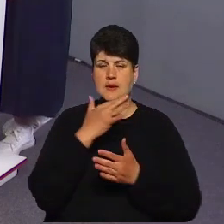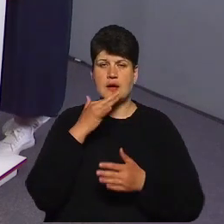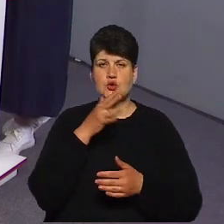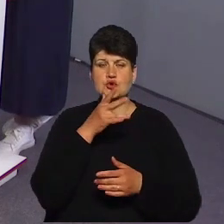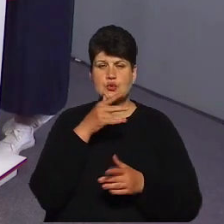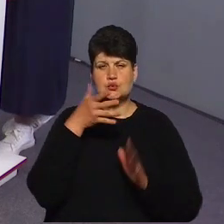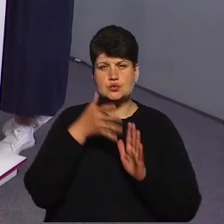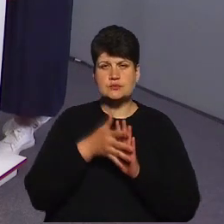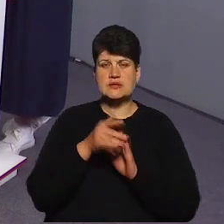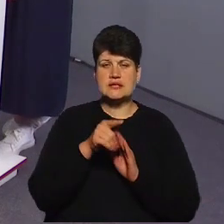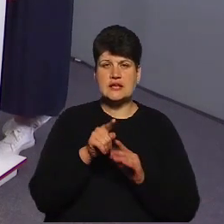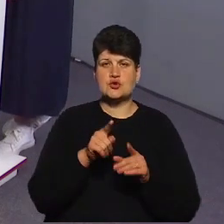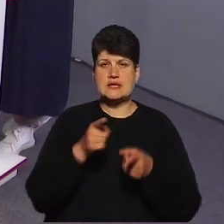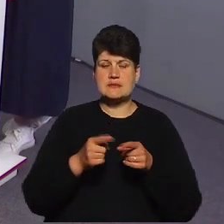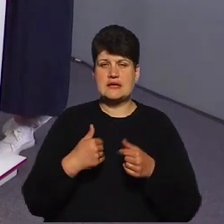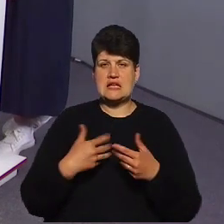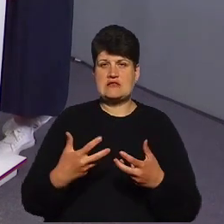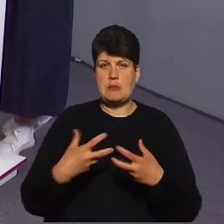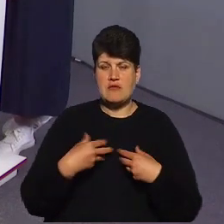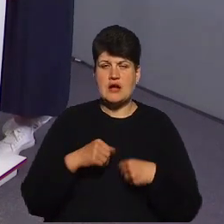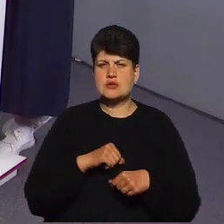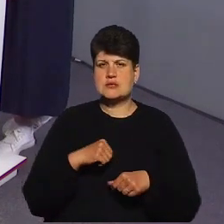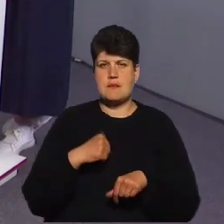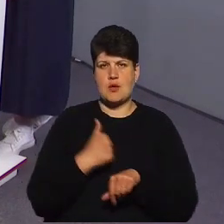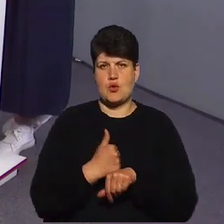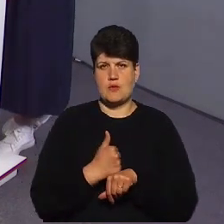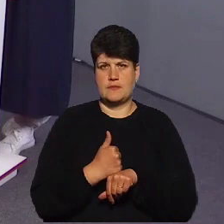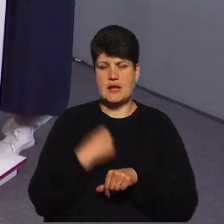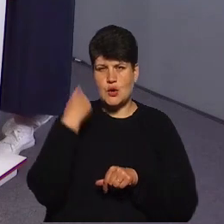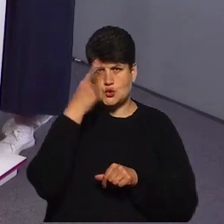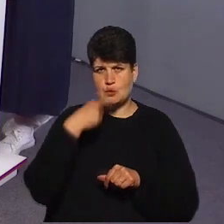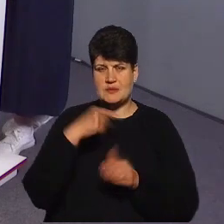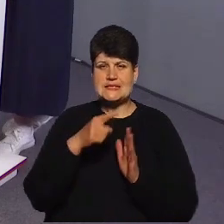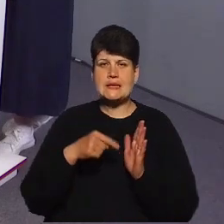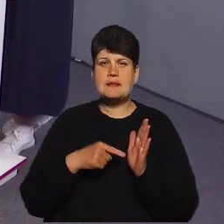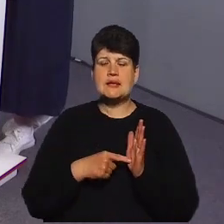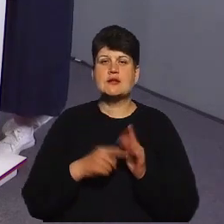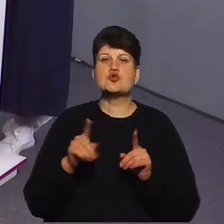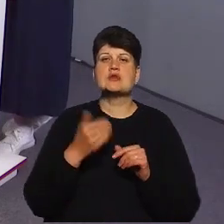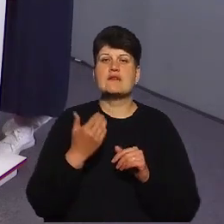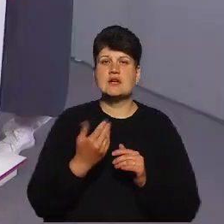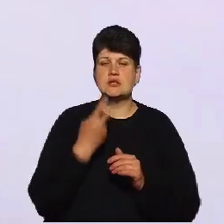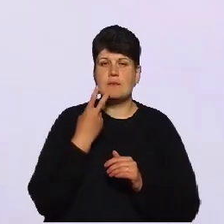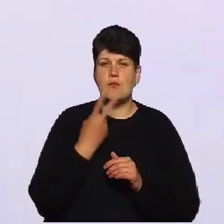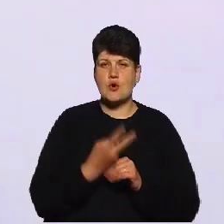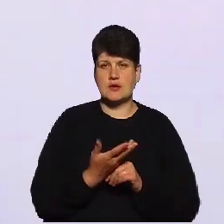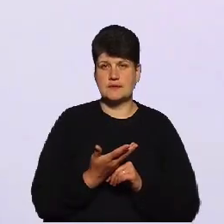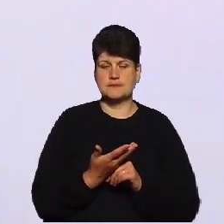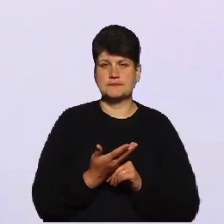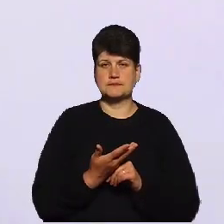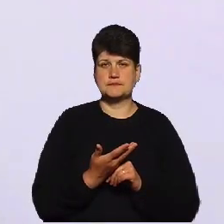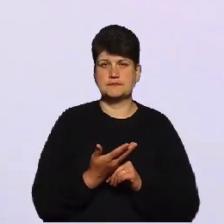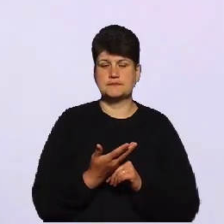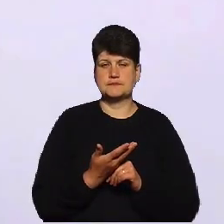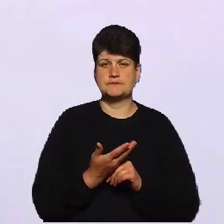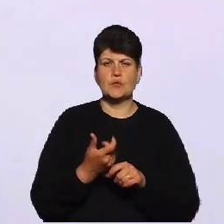нас впливає і що для нас головне. Особисті питання – це от що на перший план міського для вас особисто стало? Так? Ну, дуже важливим